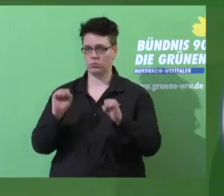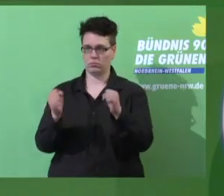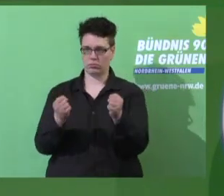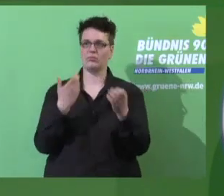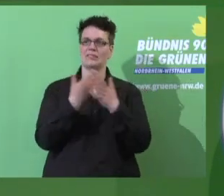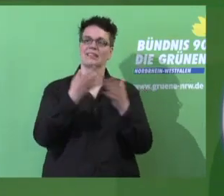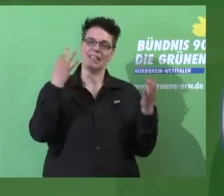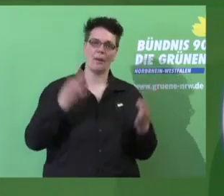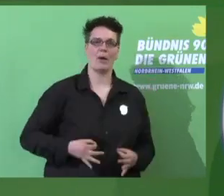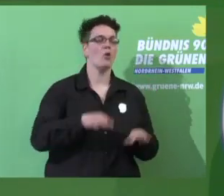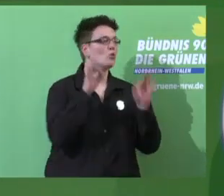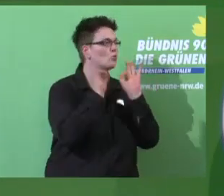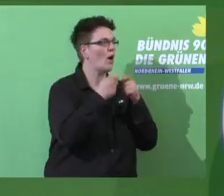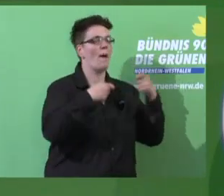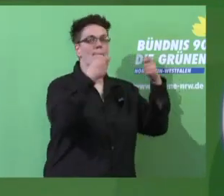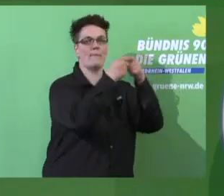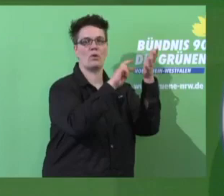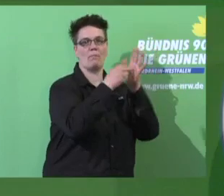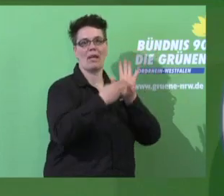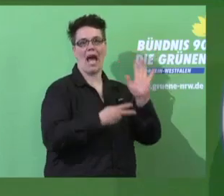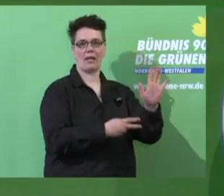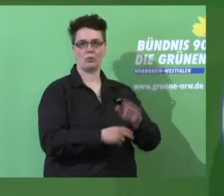Bundesplanung.